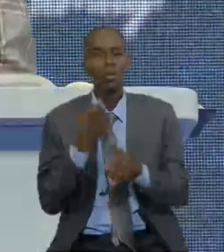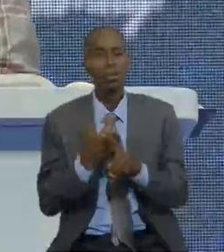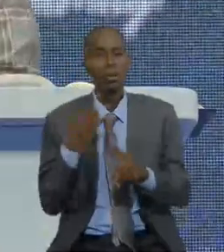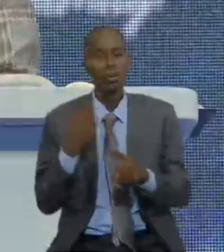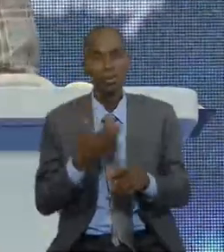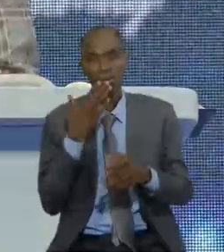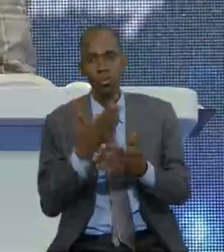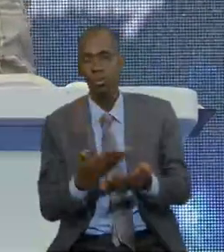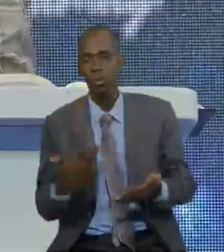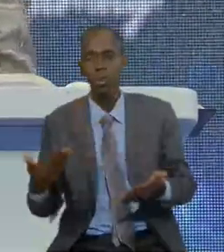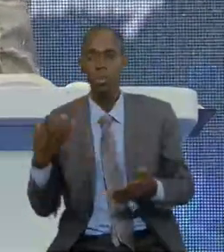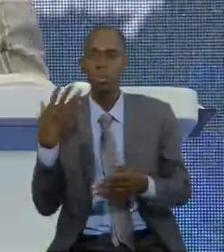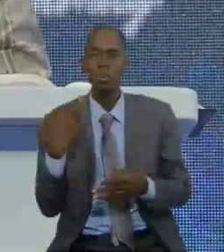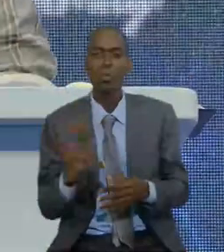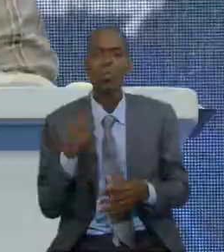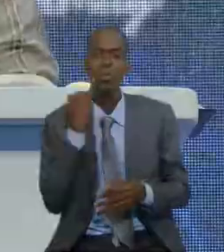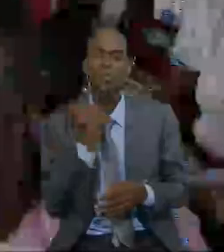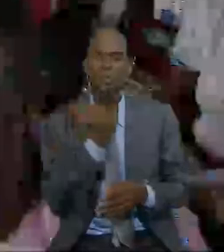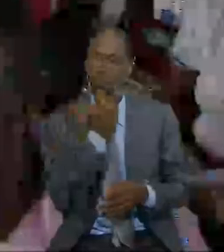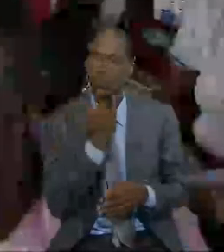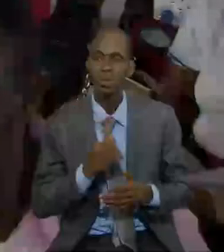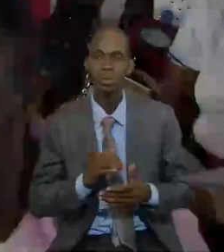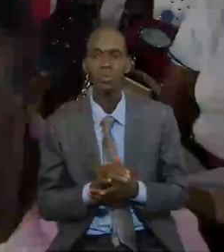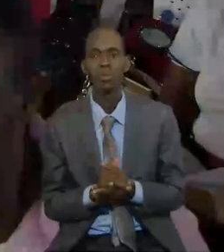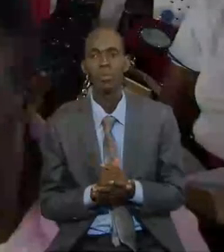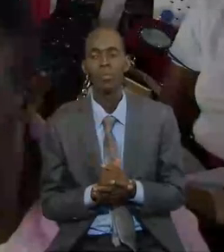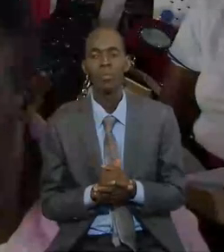privé du droit de cité en Israël